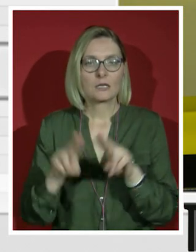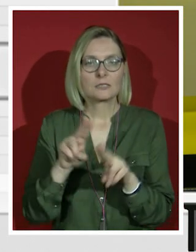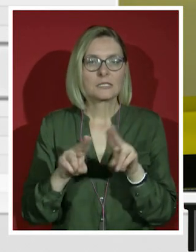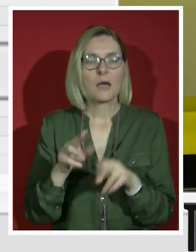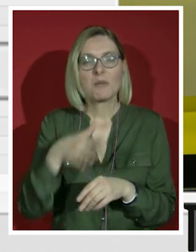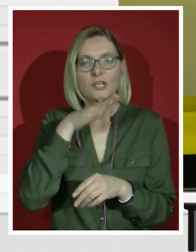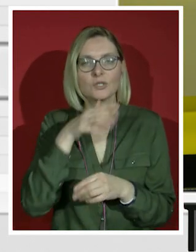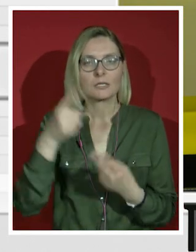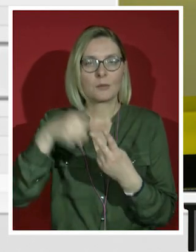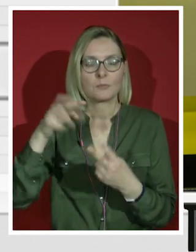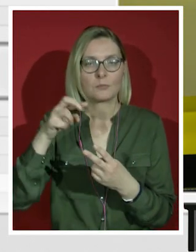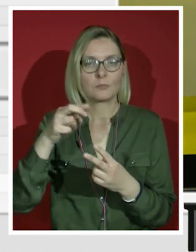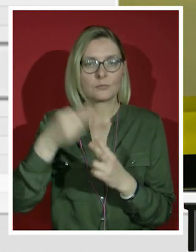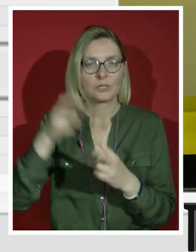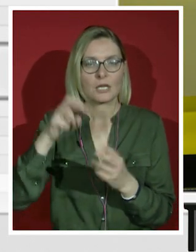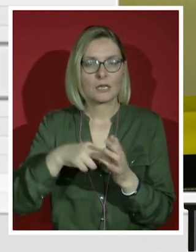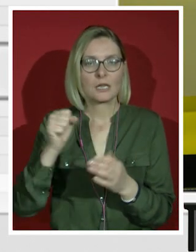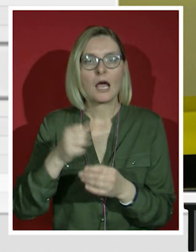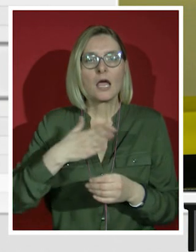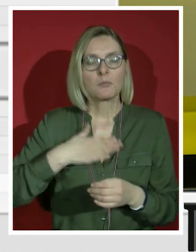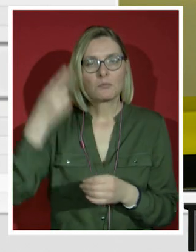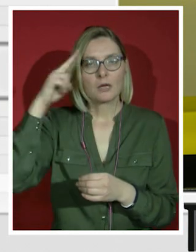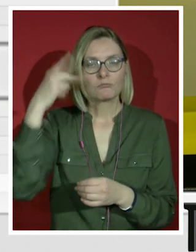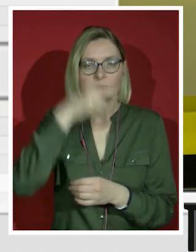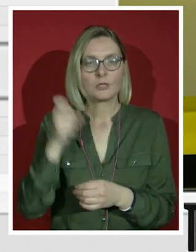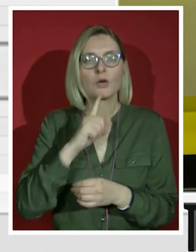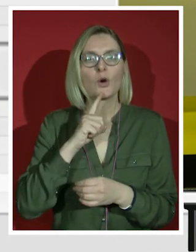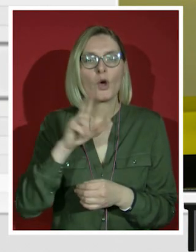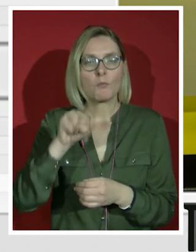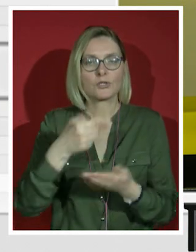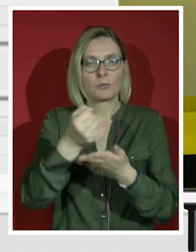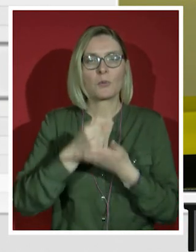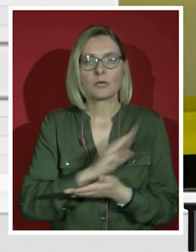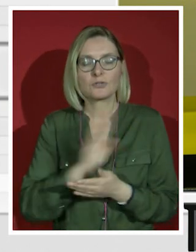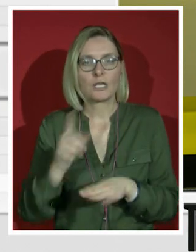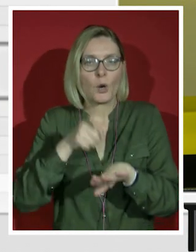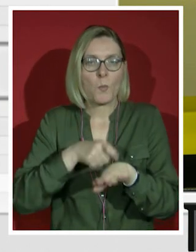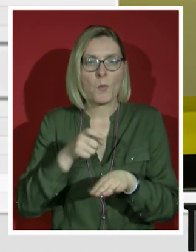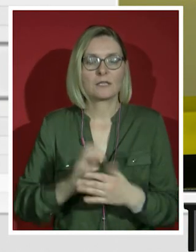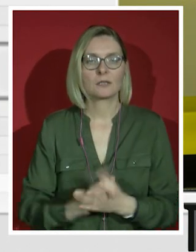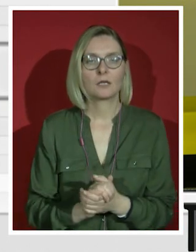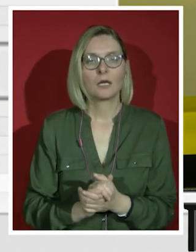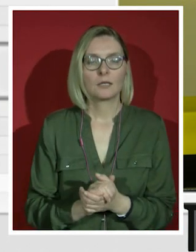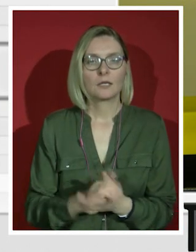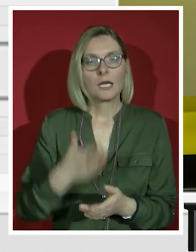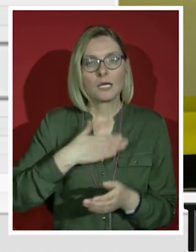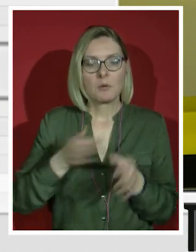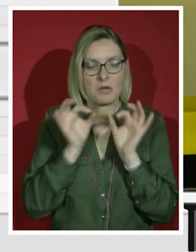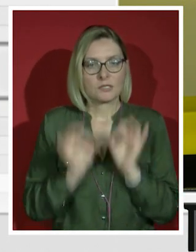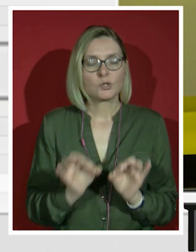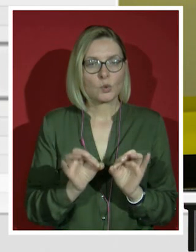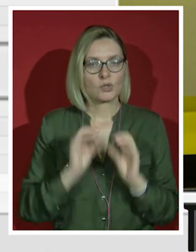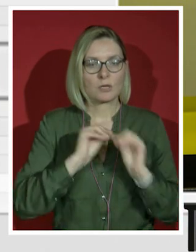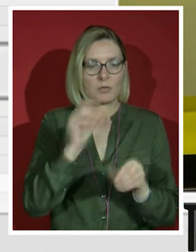пчела. Имаме еминентни лица кои може да помогнат во секој момент. Имаме стручни предавачи во